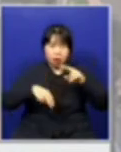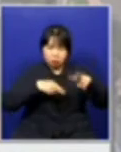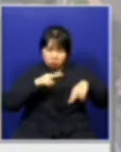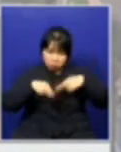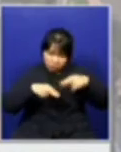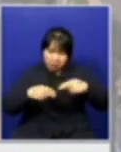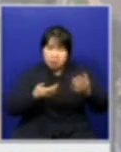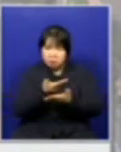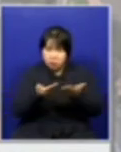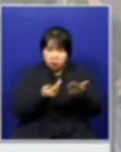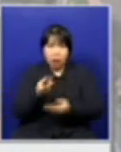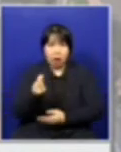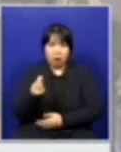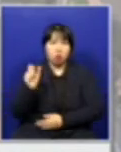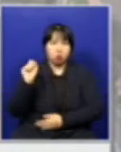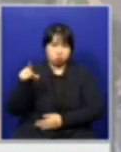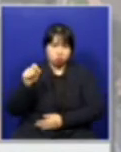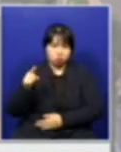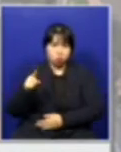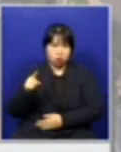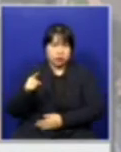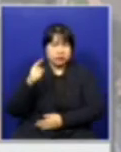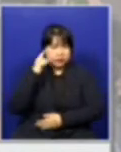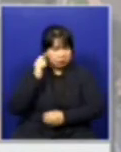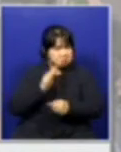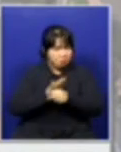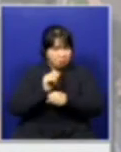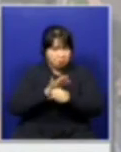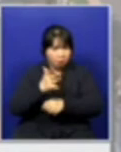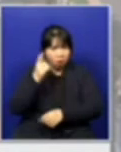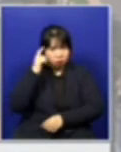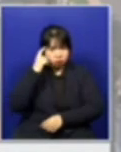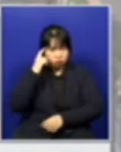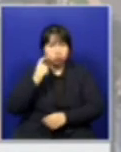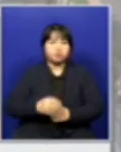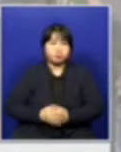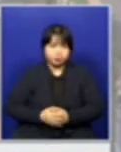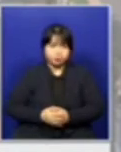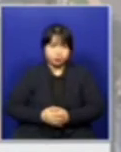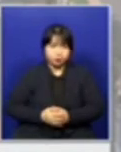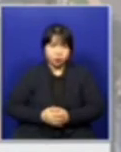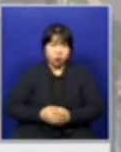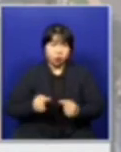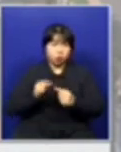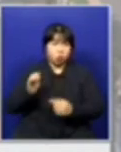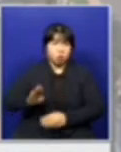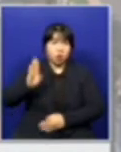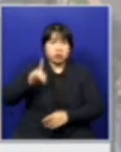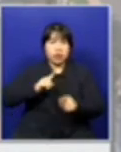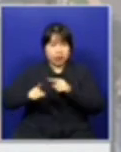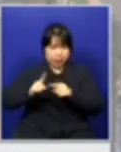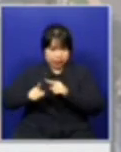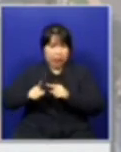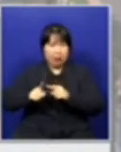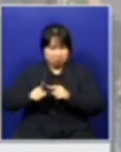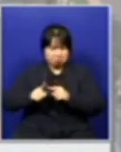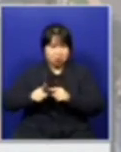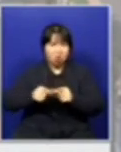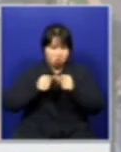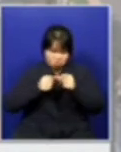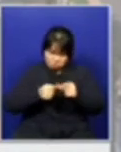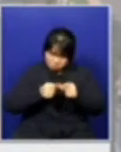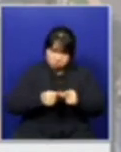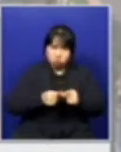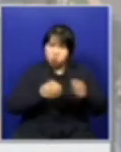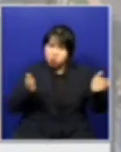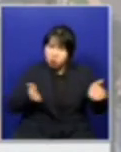ทันการแล้วมันจะเพียงพอหรือไม่ให้พิจารณานะคะธุรกิจต่างๆนั้นจะต้องอยู่ให้ได้แล้วก็ประเทศไทยจะต้